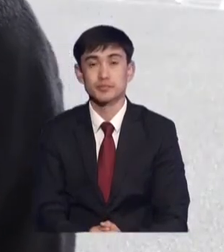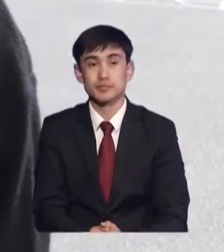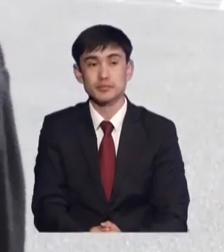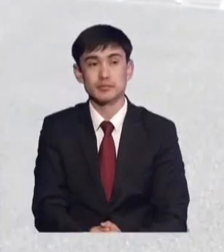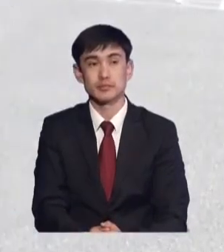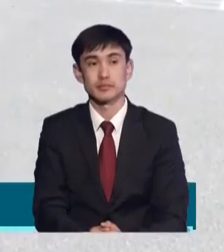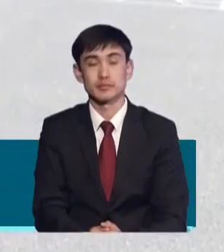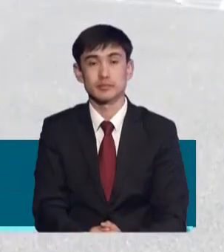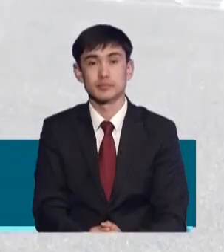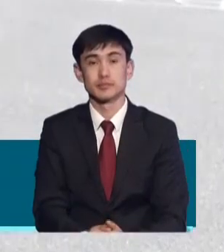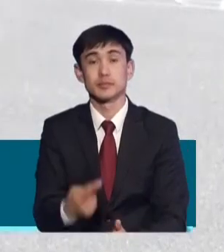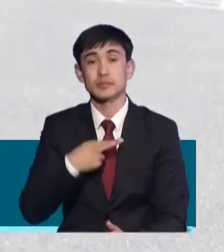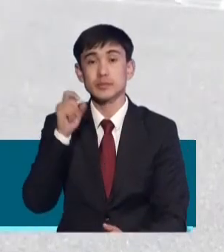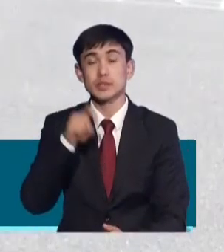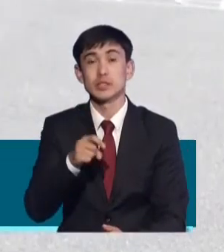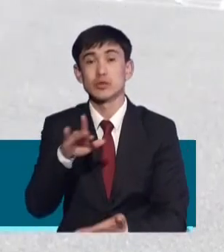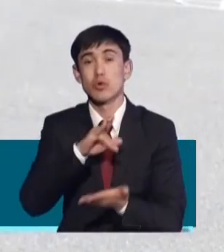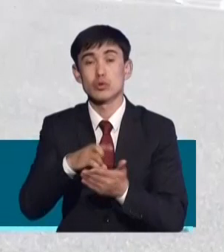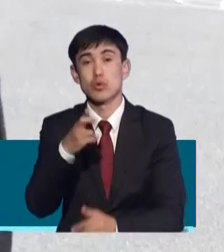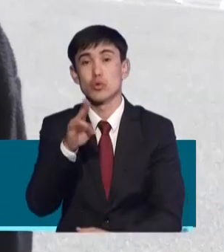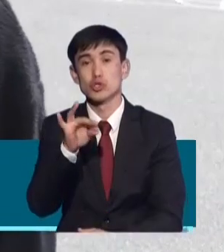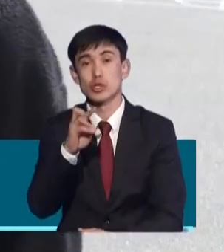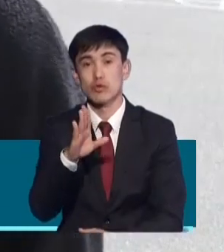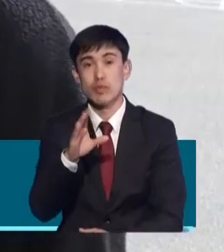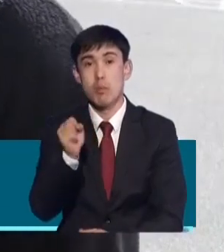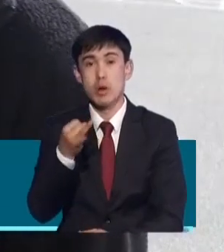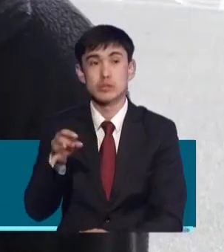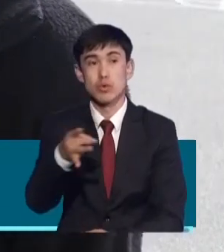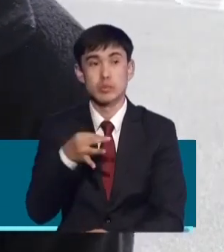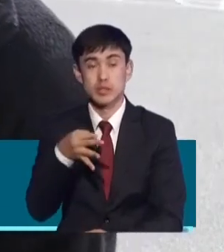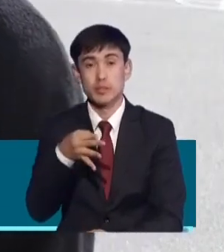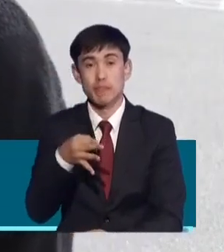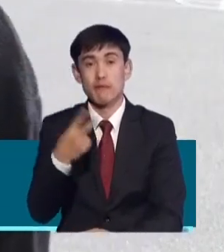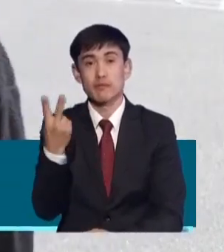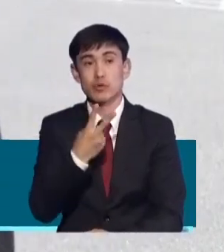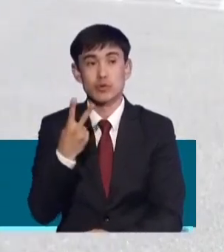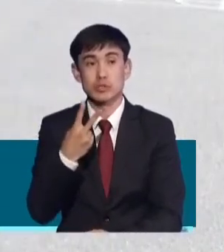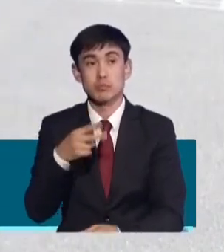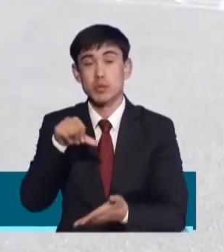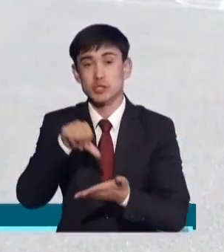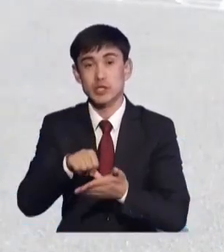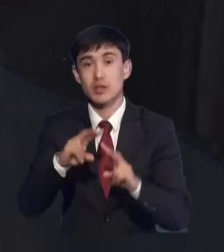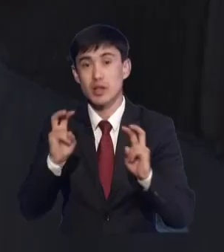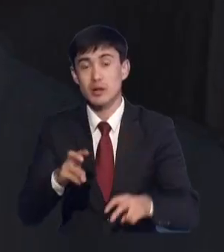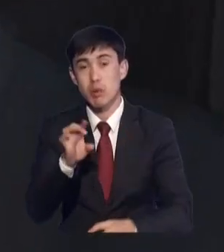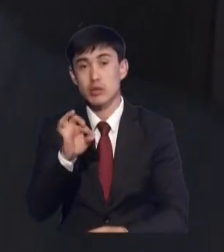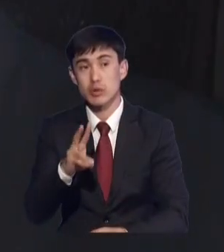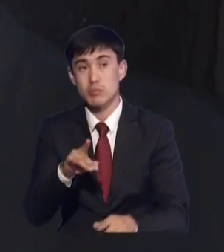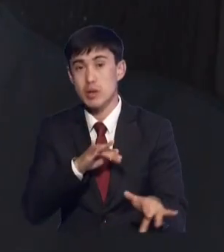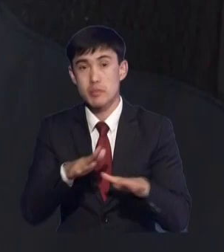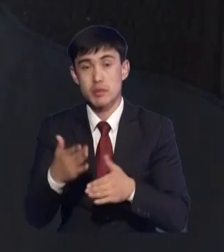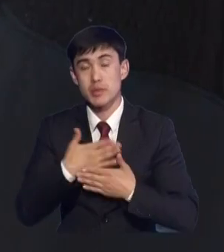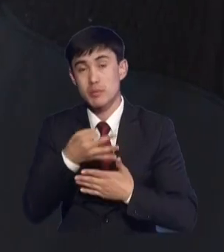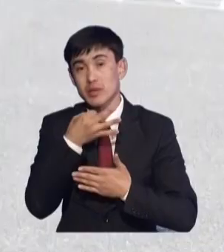Курчатов қаласына келдім. Я приехал из города Курчатов, Абайской области. Уже во второй раз посещаю лагерь «Балдаурен». Мероприятие